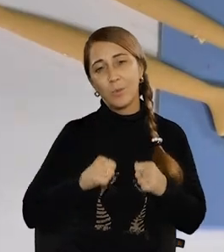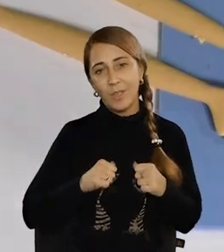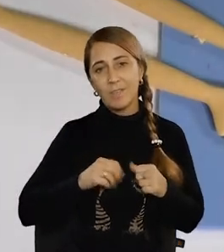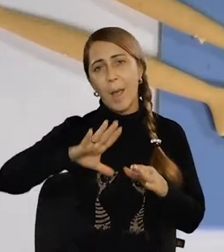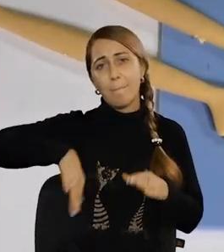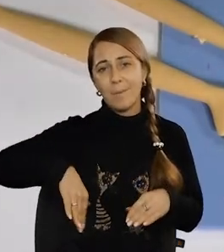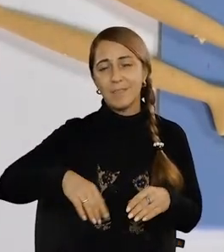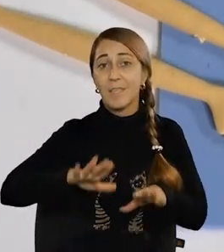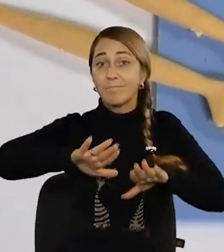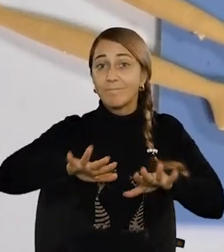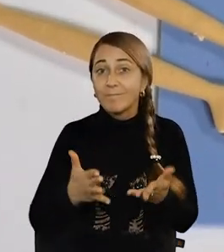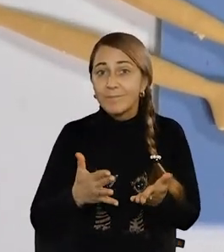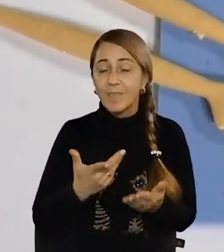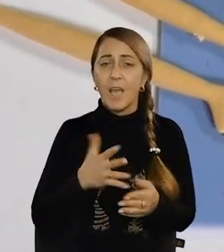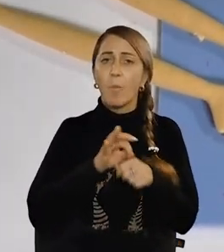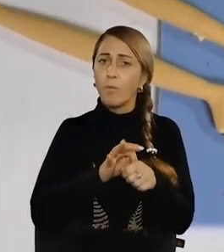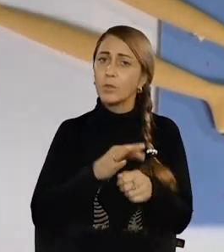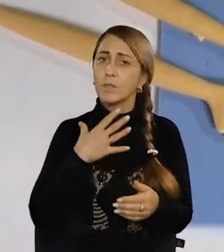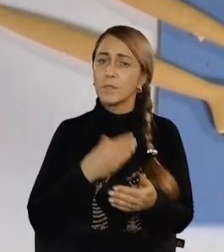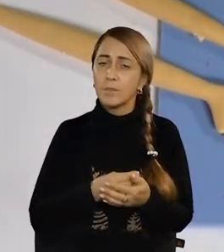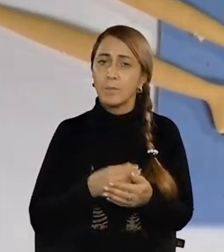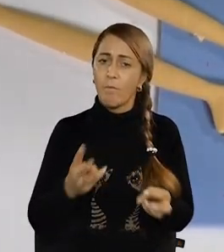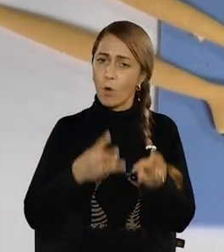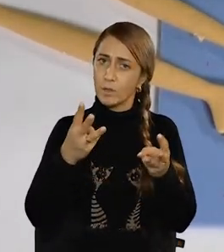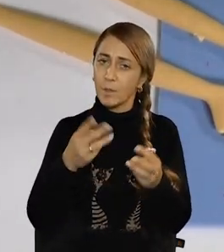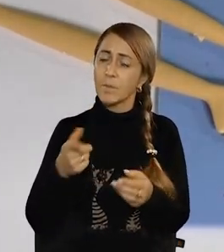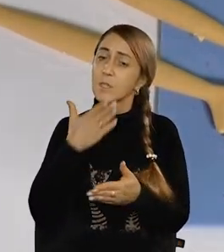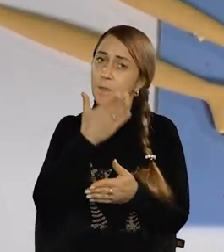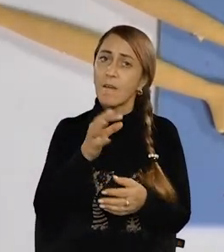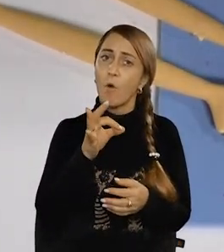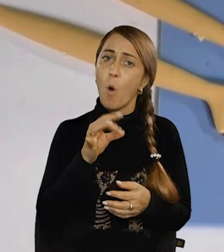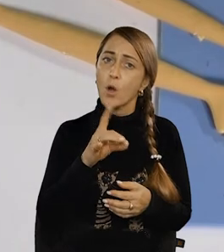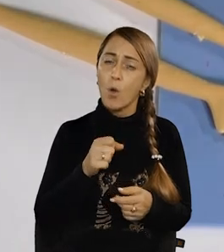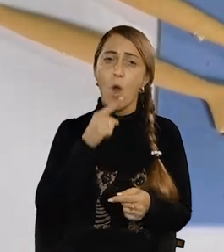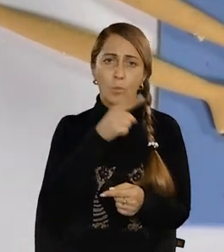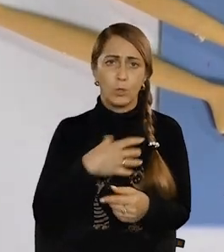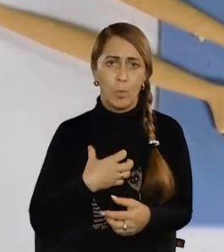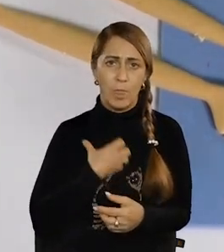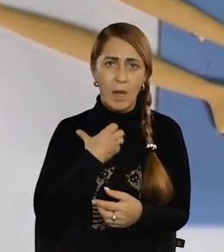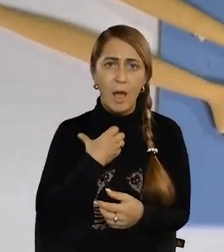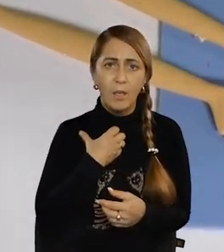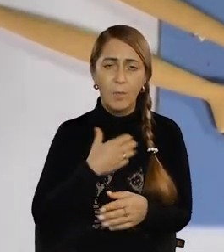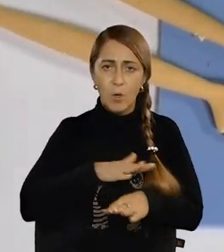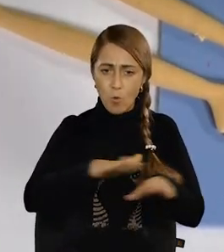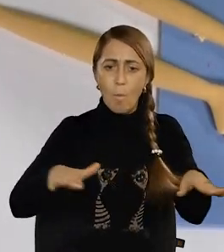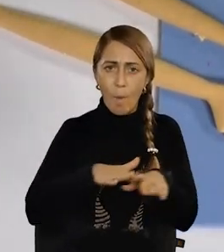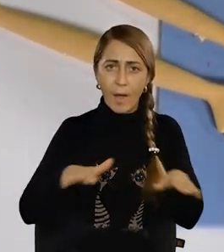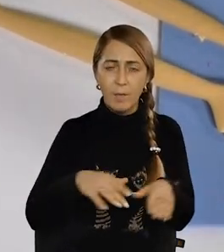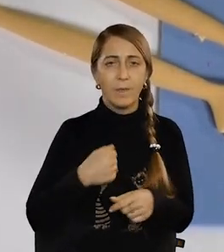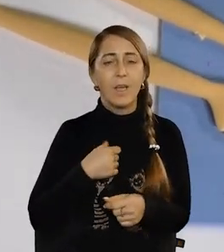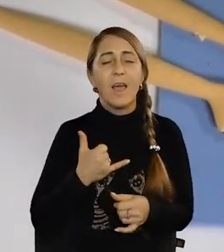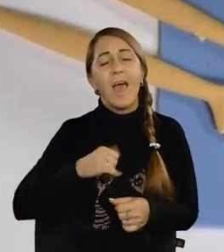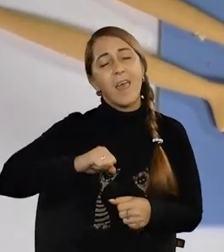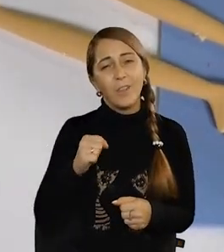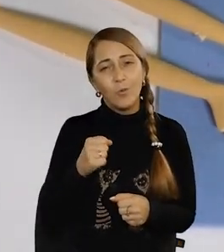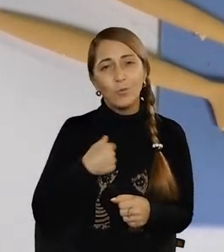після інциденту. «А як поводитися із вогнем?» – перепитав Орео, будучи наляканим спонтанним купанням.